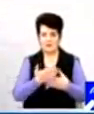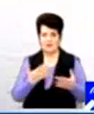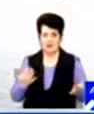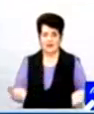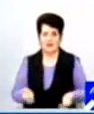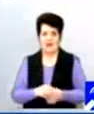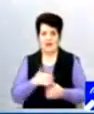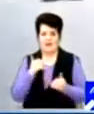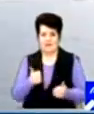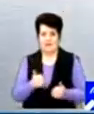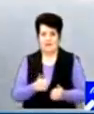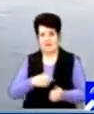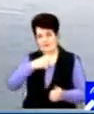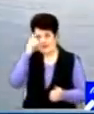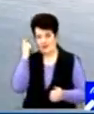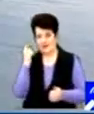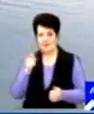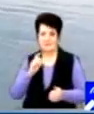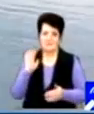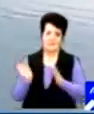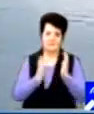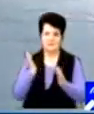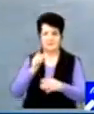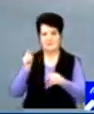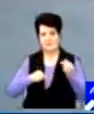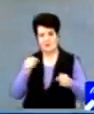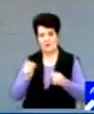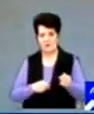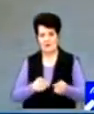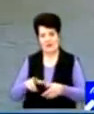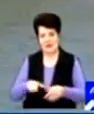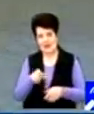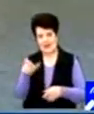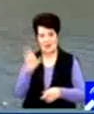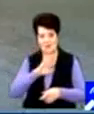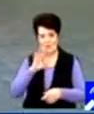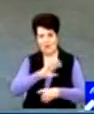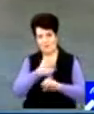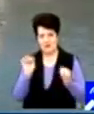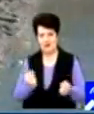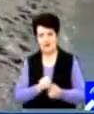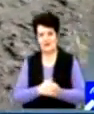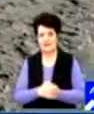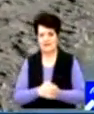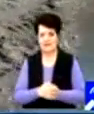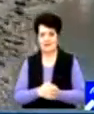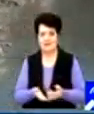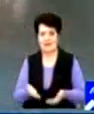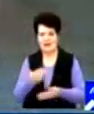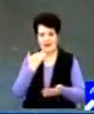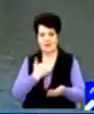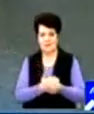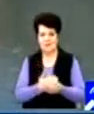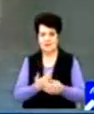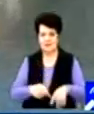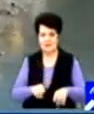cu arșeță, vânt, ploi, râuri cu apă de gheață au rămas în urma